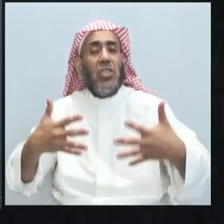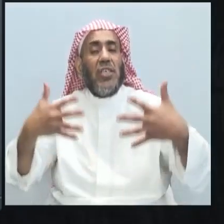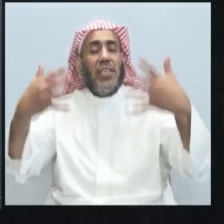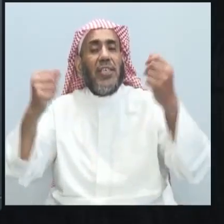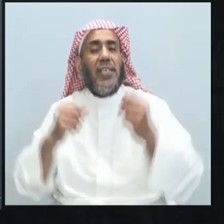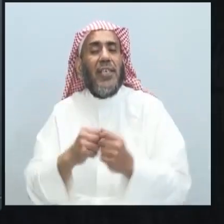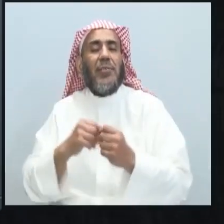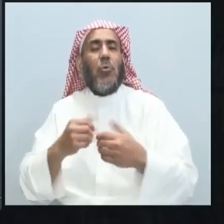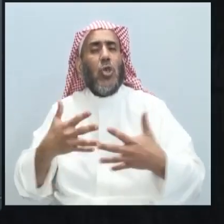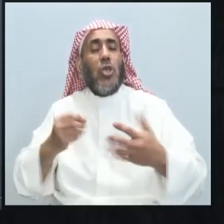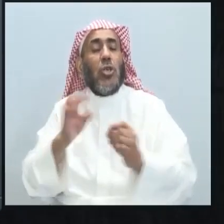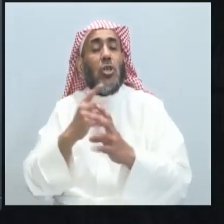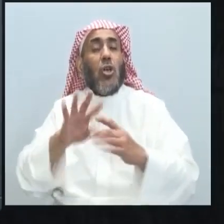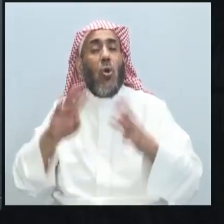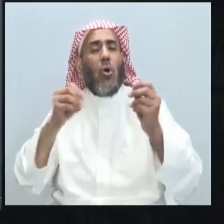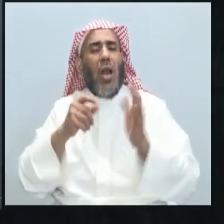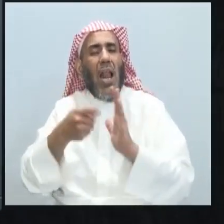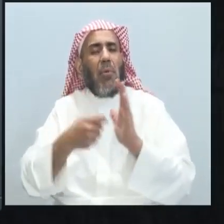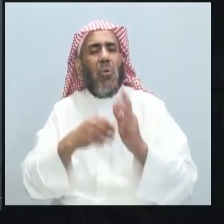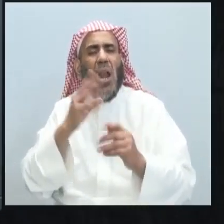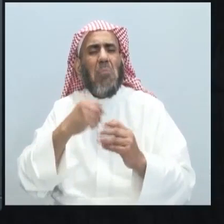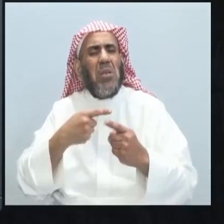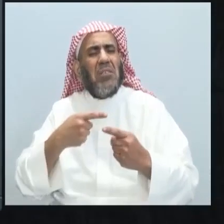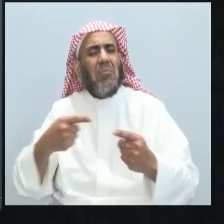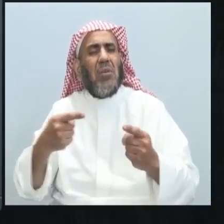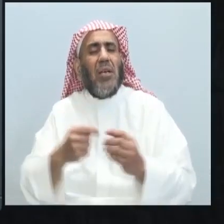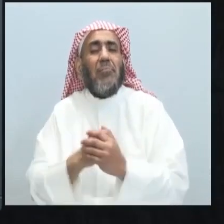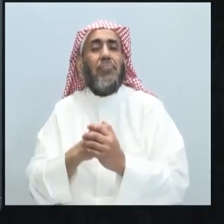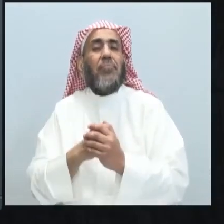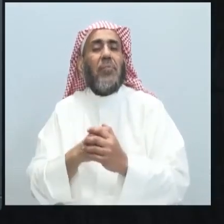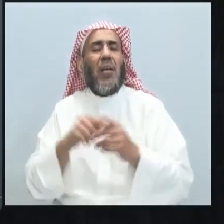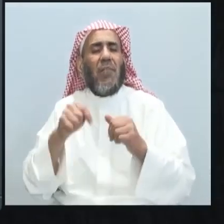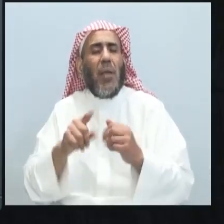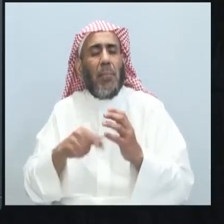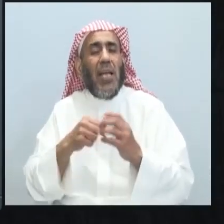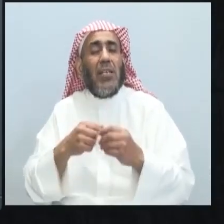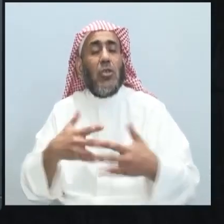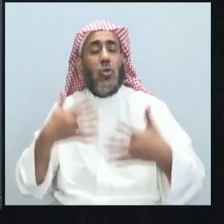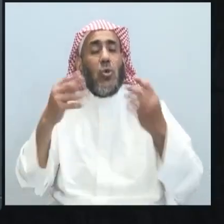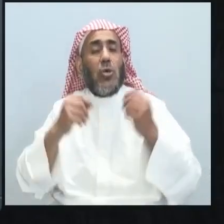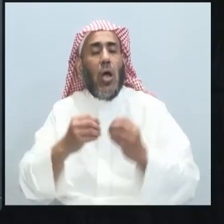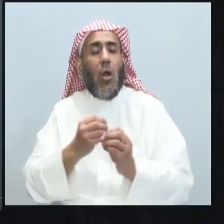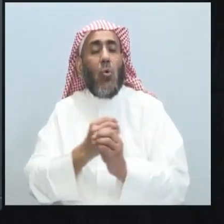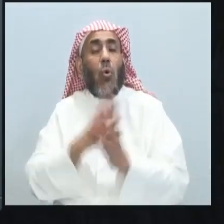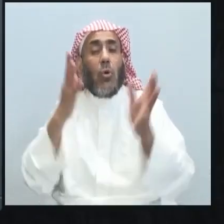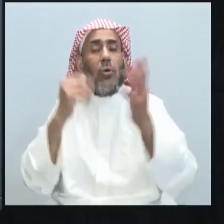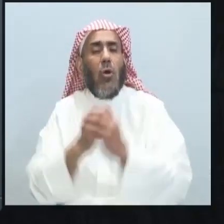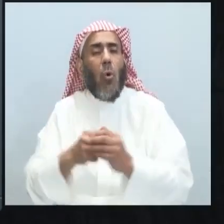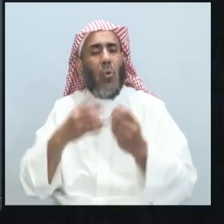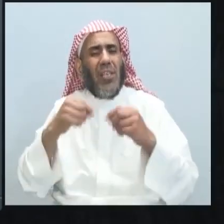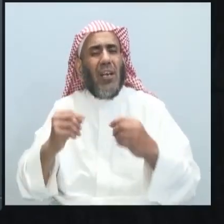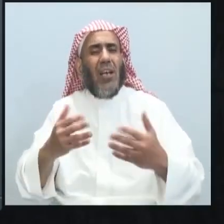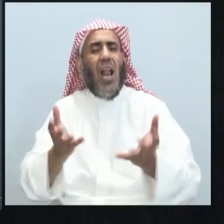الشعر ثم بعدك الشعر منثور لكن يستمر في الشعر الحر يعني كان هذا فيه بدايات بالشعر الحر والحديث ايضا ترك